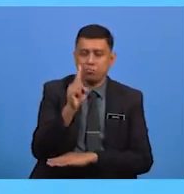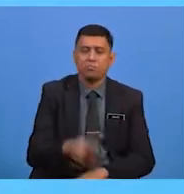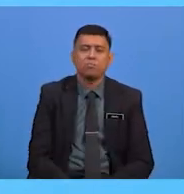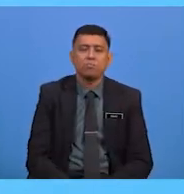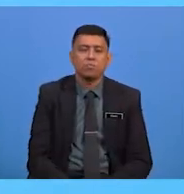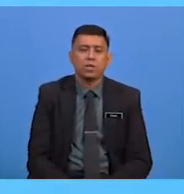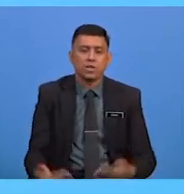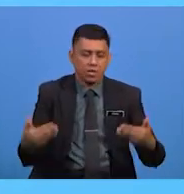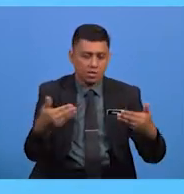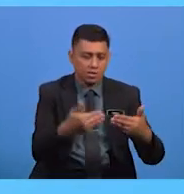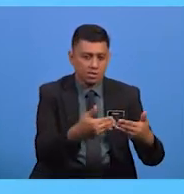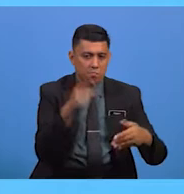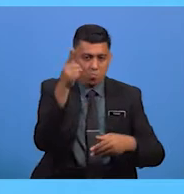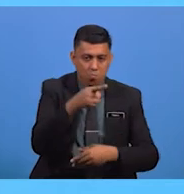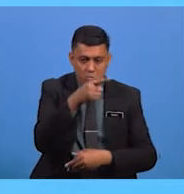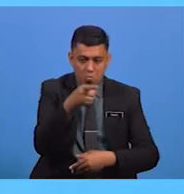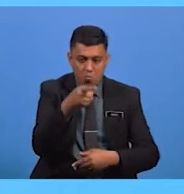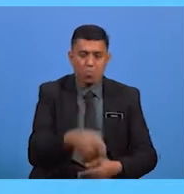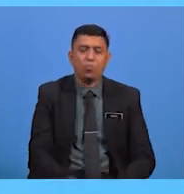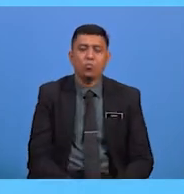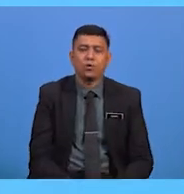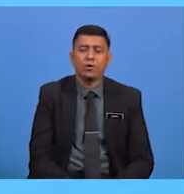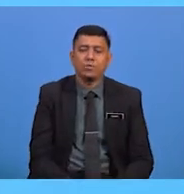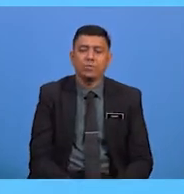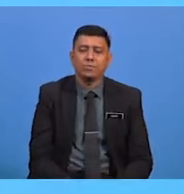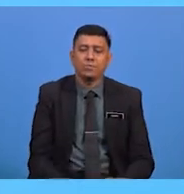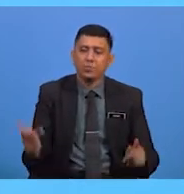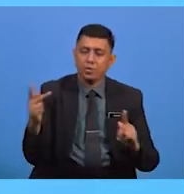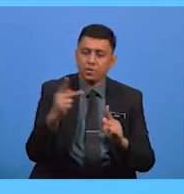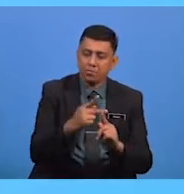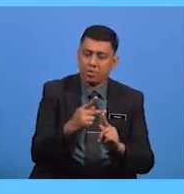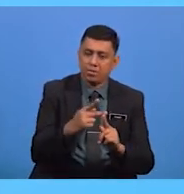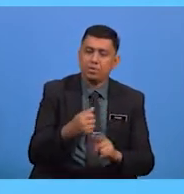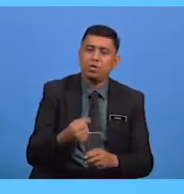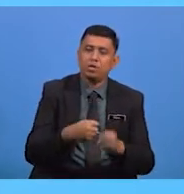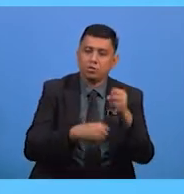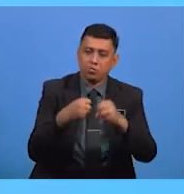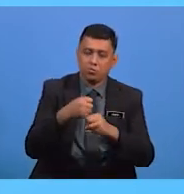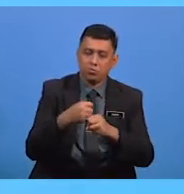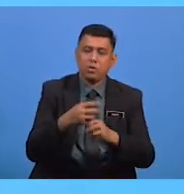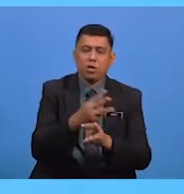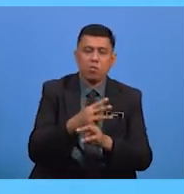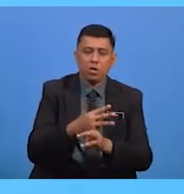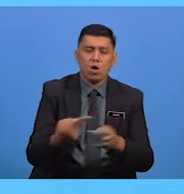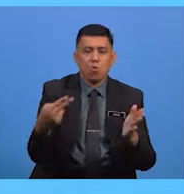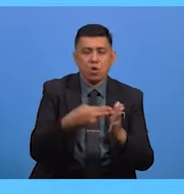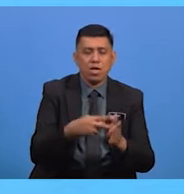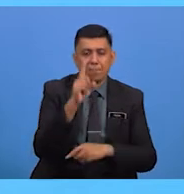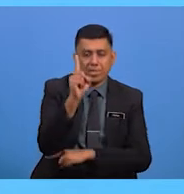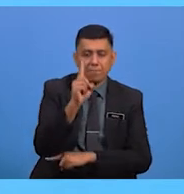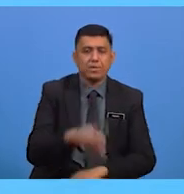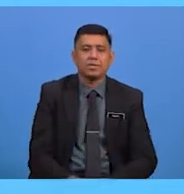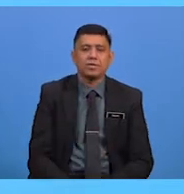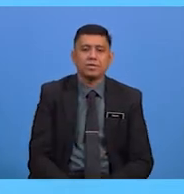Seterusnya, sambungkan anak panah yang dikeluar dari simbol ini kepada struktur kawalan ulangan yang pertama yang kita telah lakar